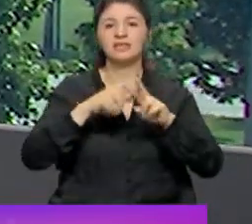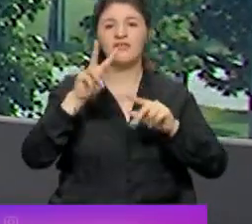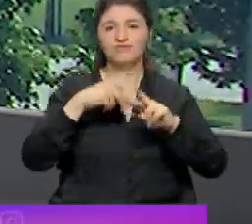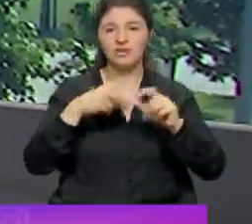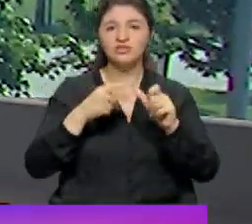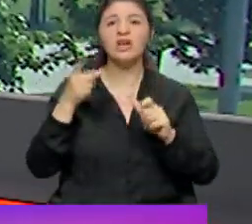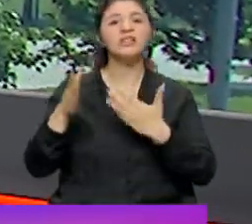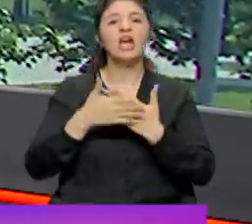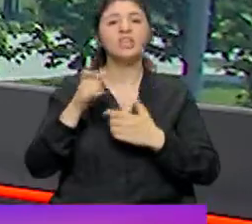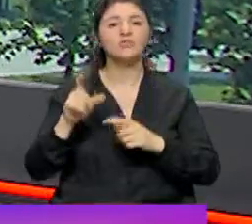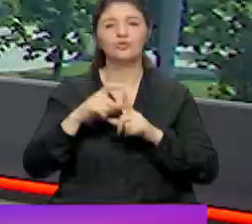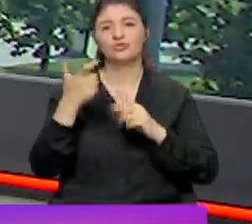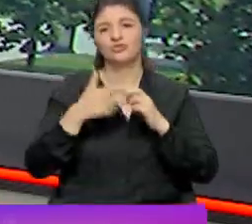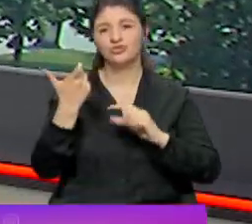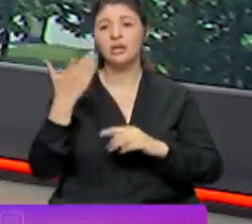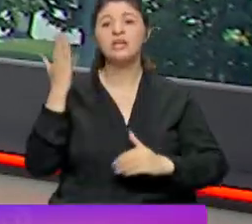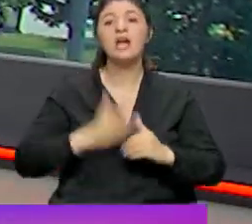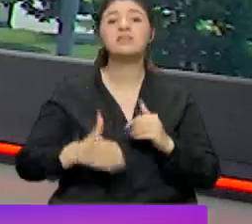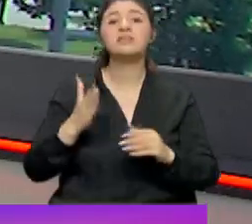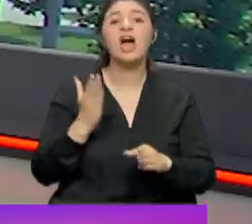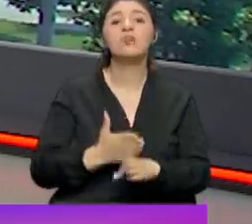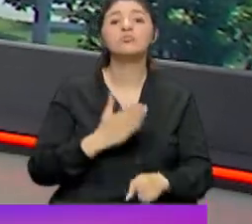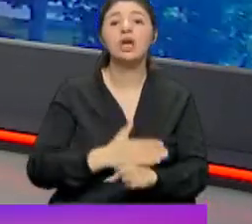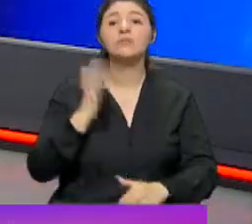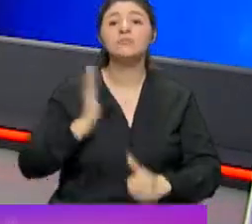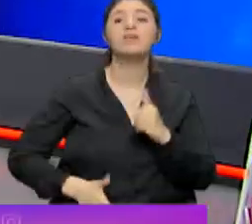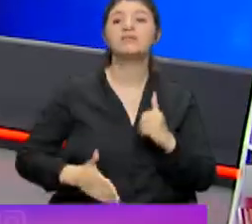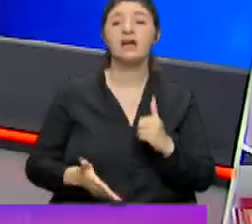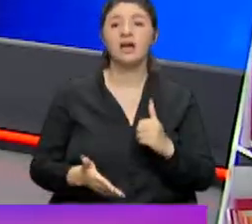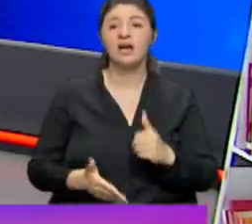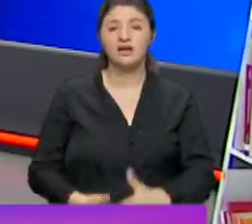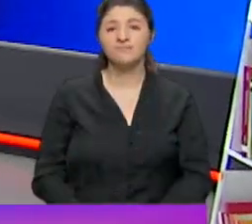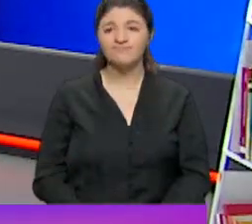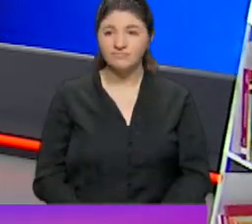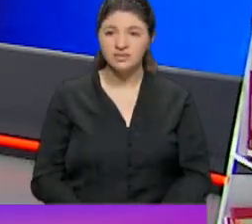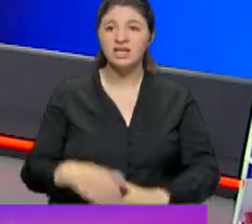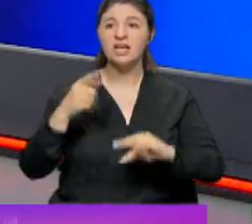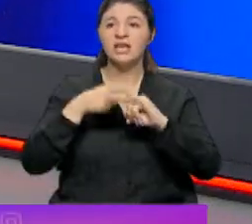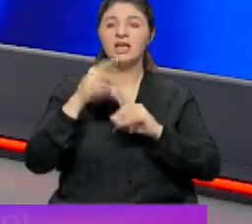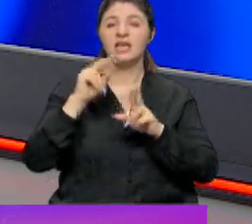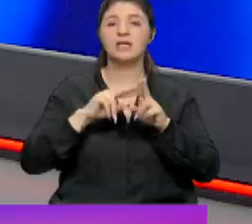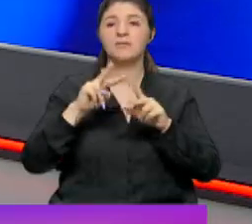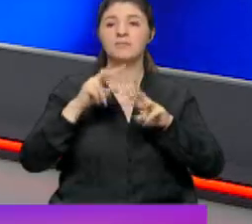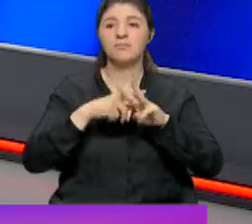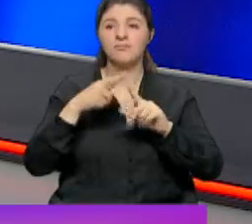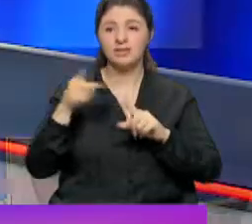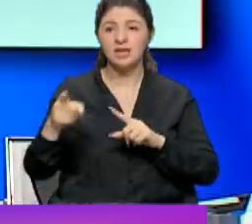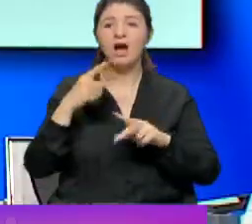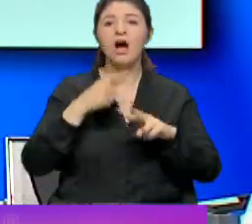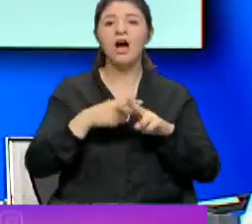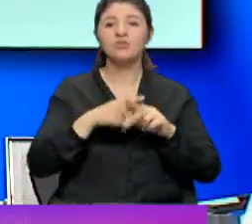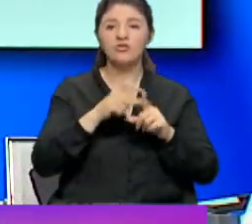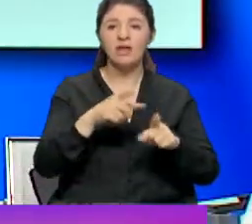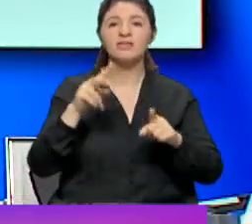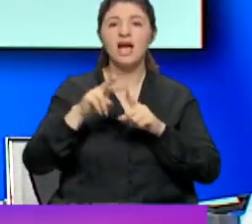yardımcısı Duru Arca yassah Hemşerim yasak Hikmet durgun Aynur Doğan